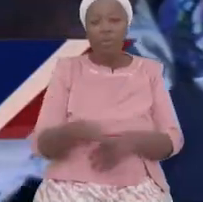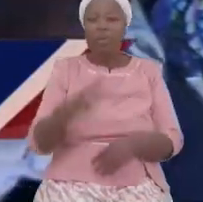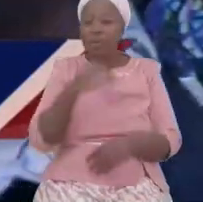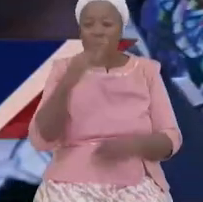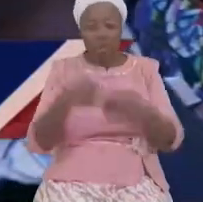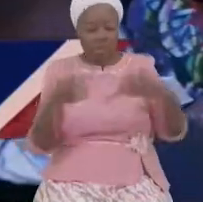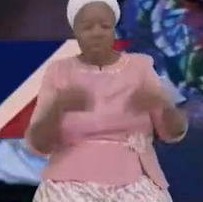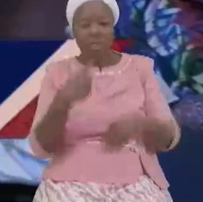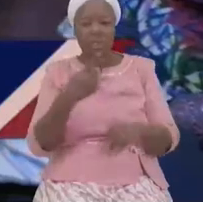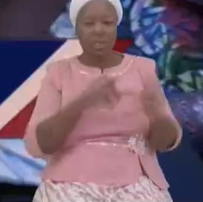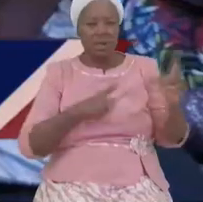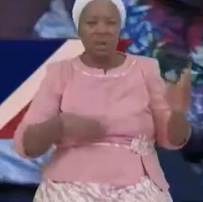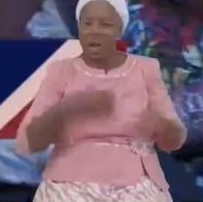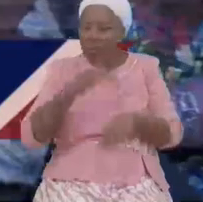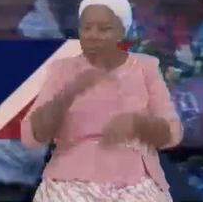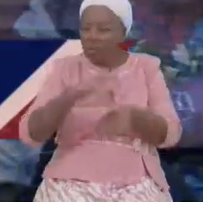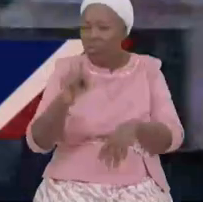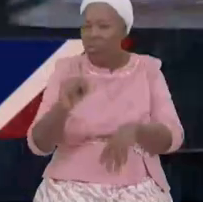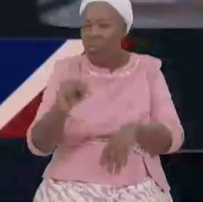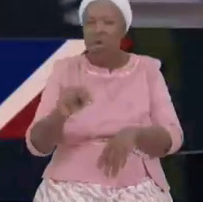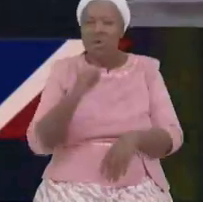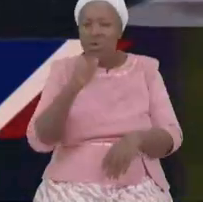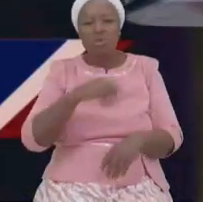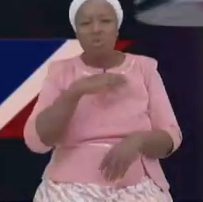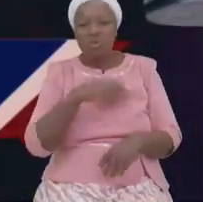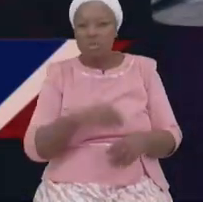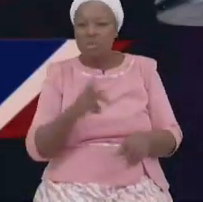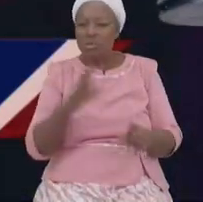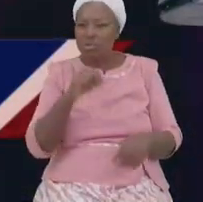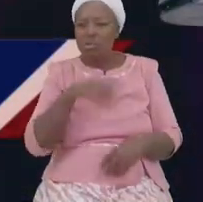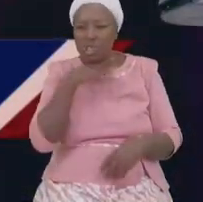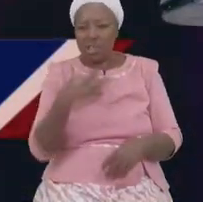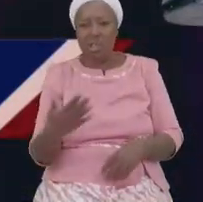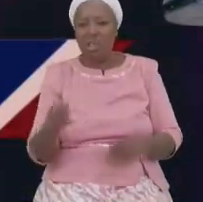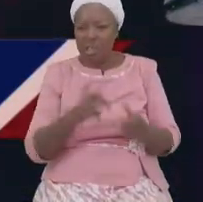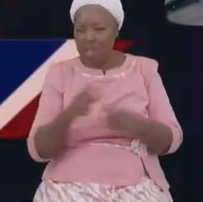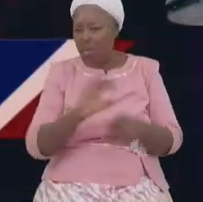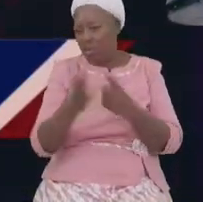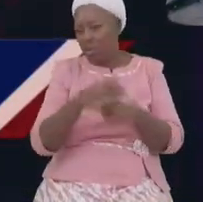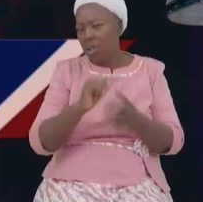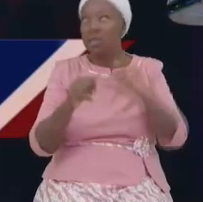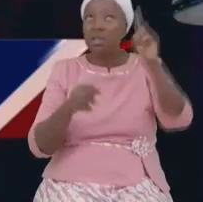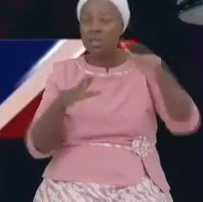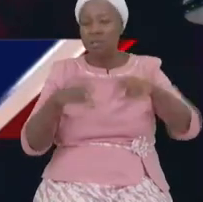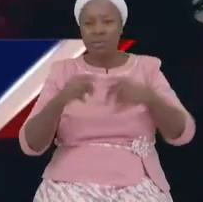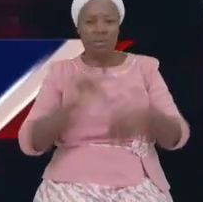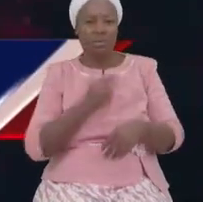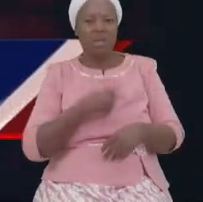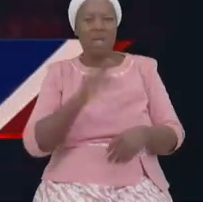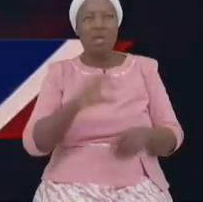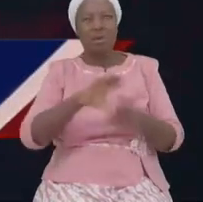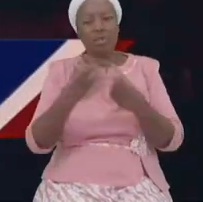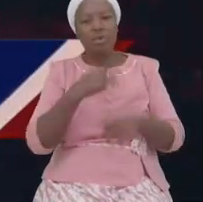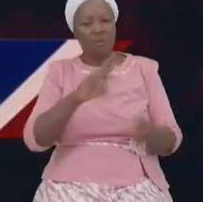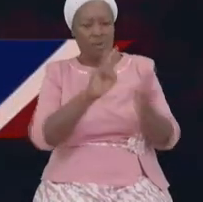l'Éternel. Ne touchez pas ce qui est impur. Il y a une condition qu'il a donnée. C'est la condition de la repentance, c'est la